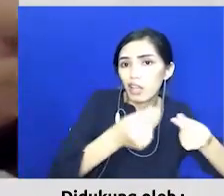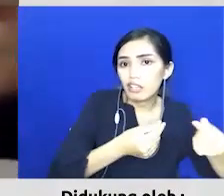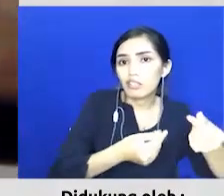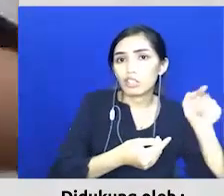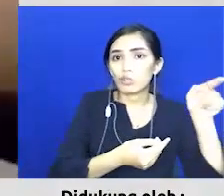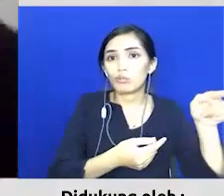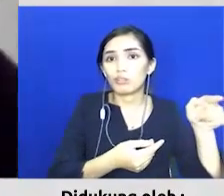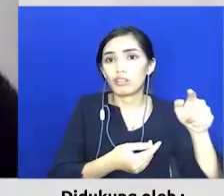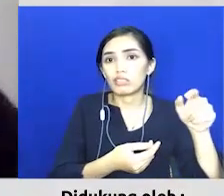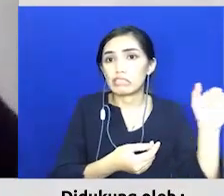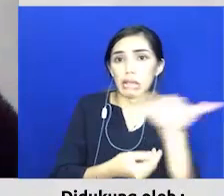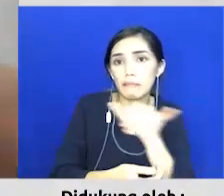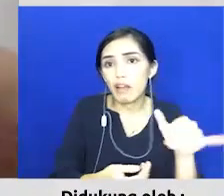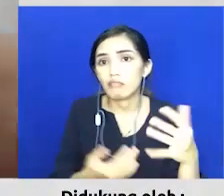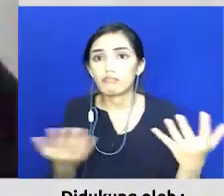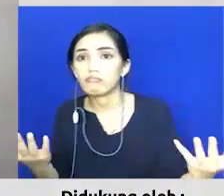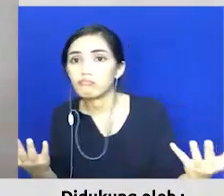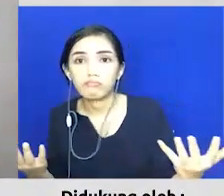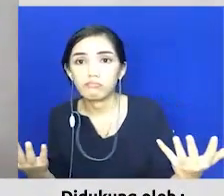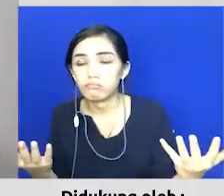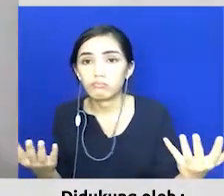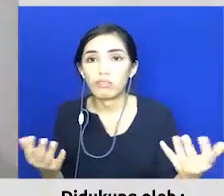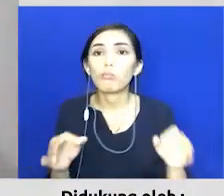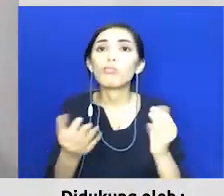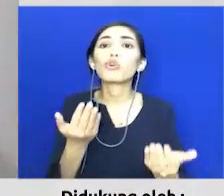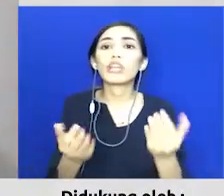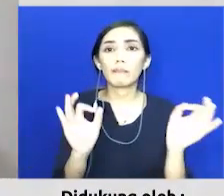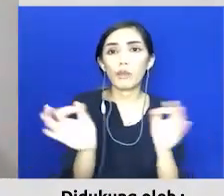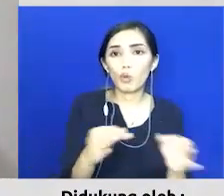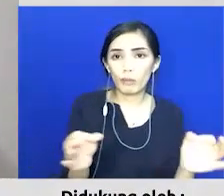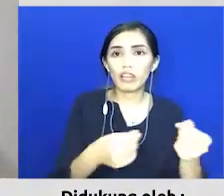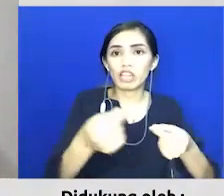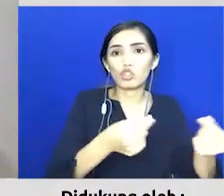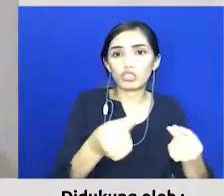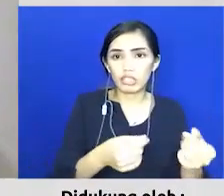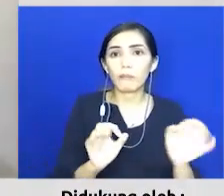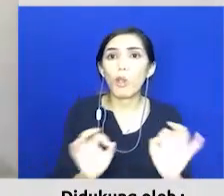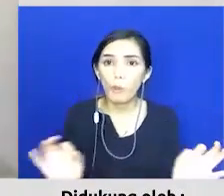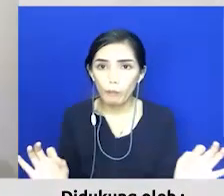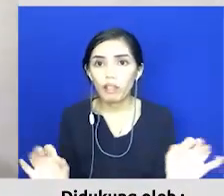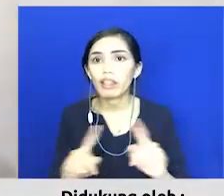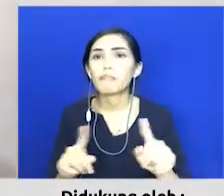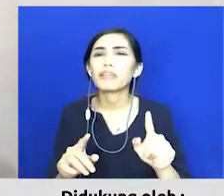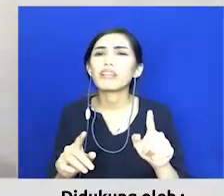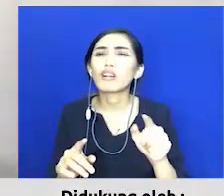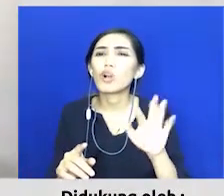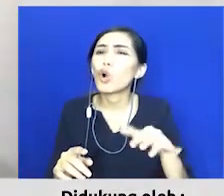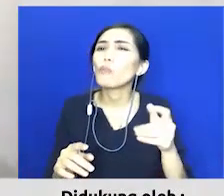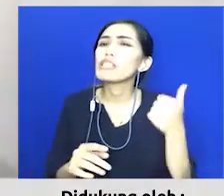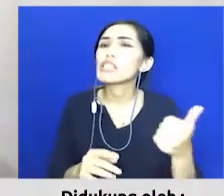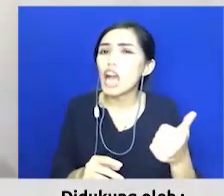ya bisa gitu, gagasan tuh bisa jadi, artinya ya gue sih berpikir bahwa provokasi